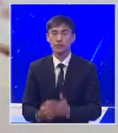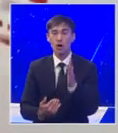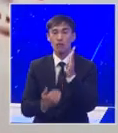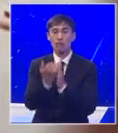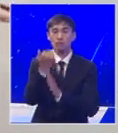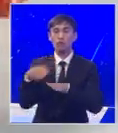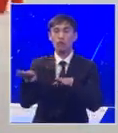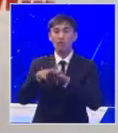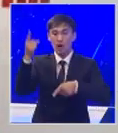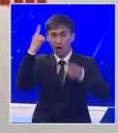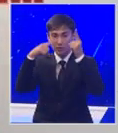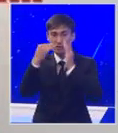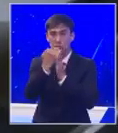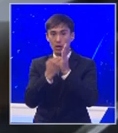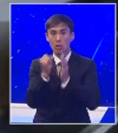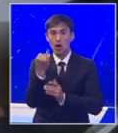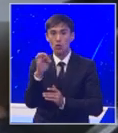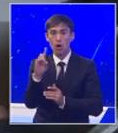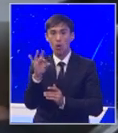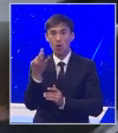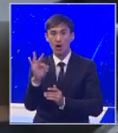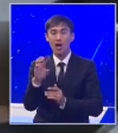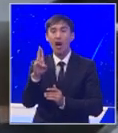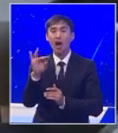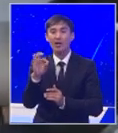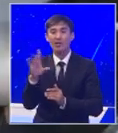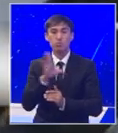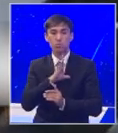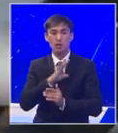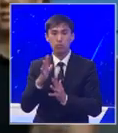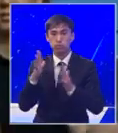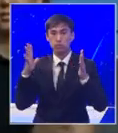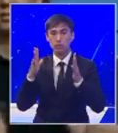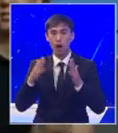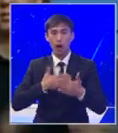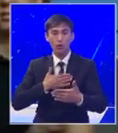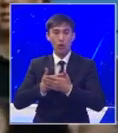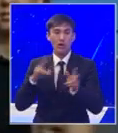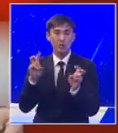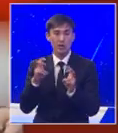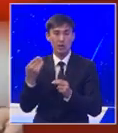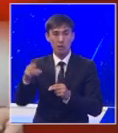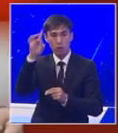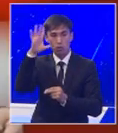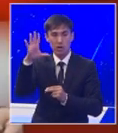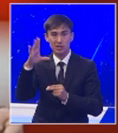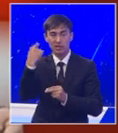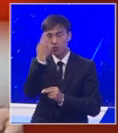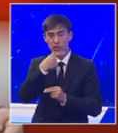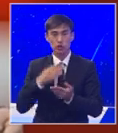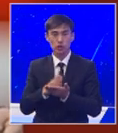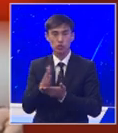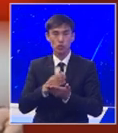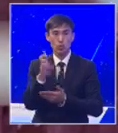рейтинг авторских программ и туго лунной а потом и к реке был завоеван не только благодаря актуальным темам их популярность личная заслуга